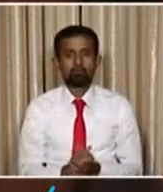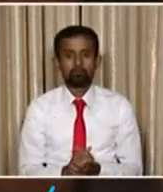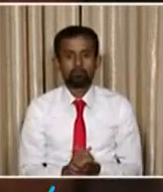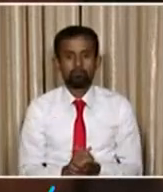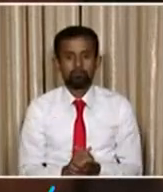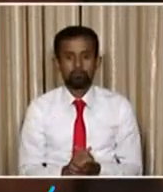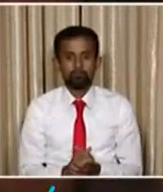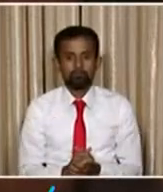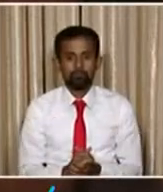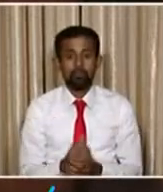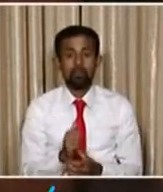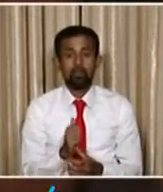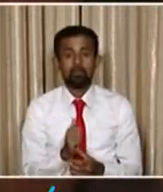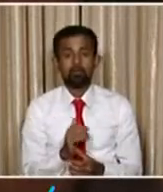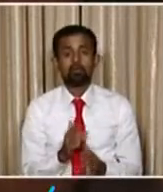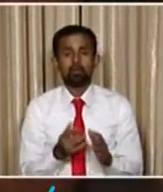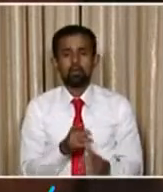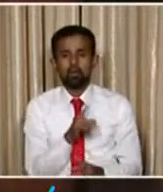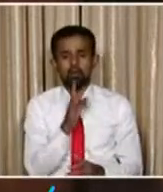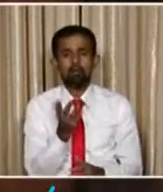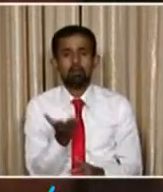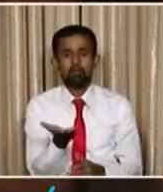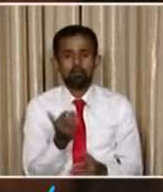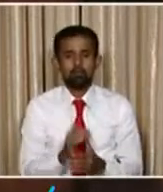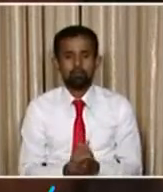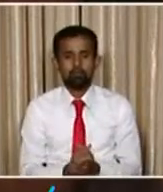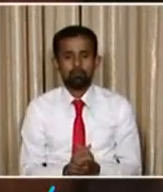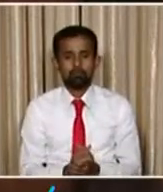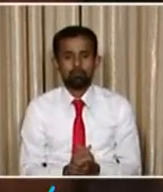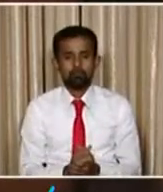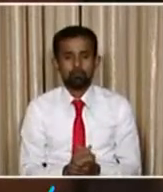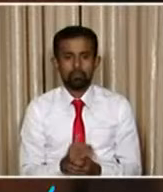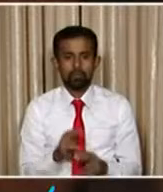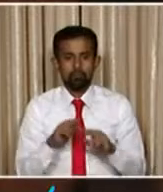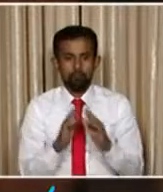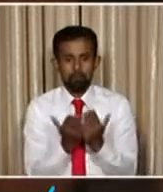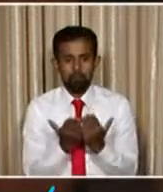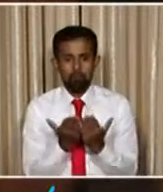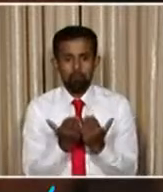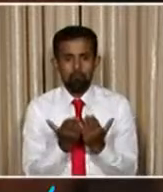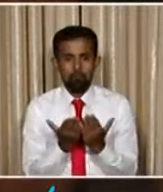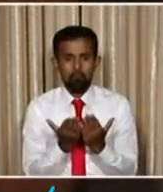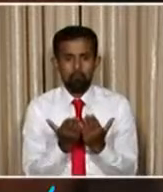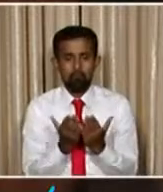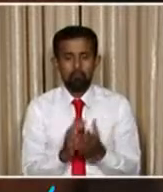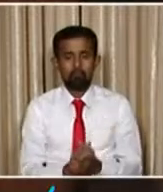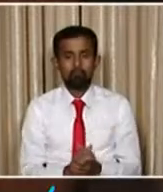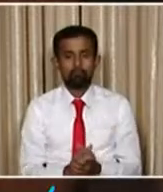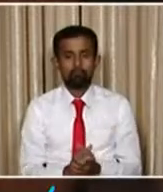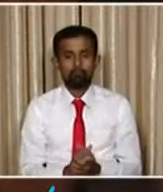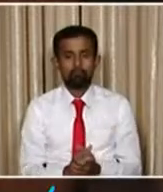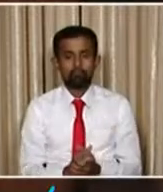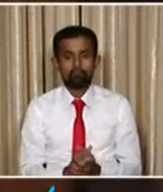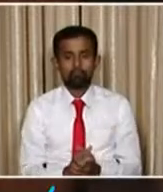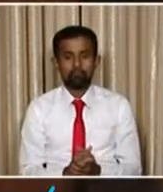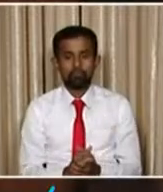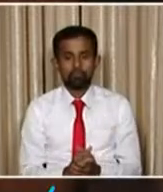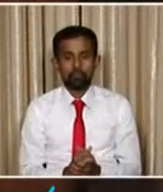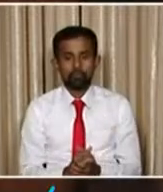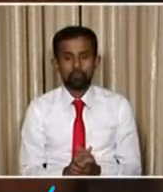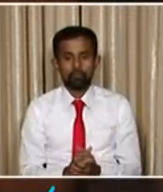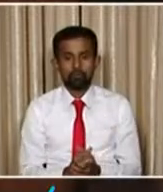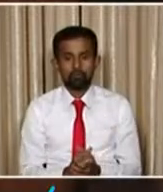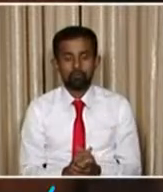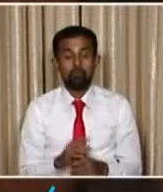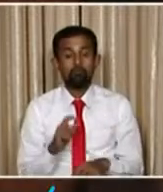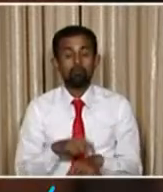Why are you shying away? මම දැක්කා ඒත් එක්ක මම දැක්කා සමාජ මාධ්‍ය honorable chair how much time do I have?